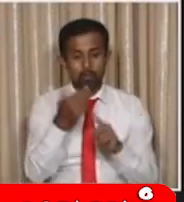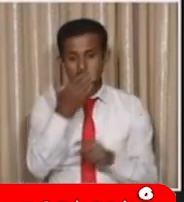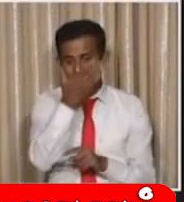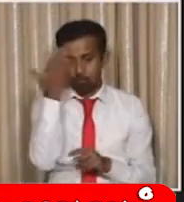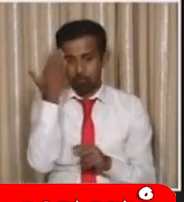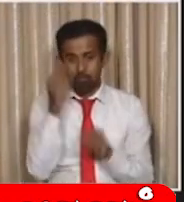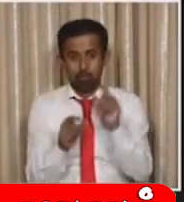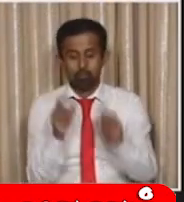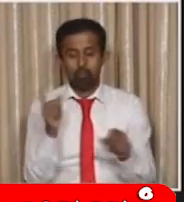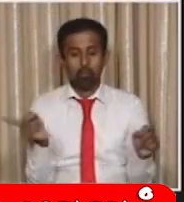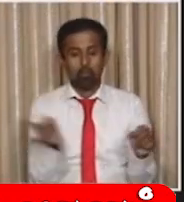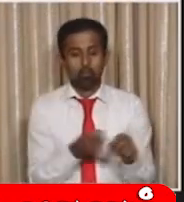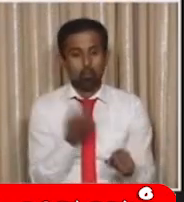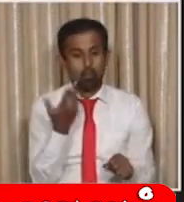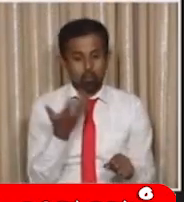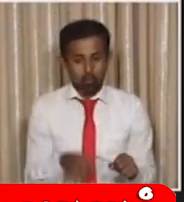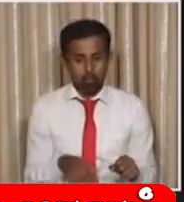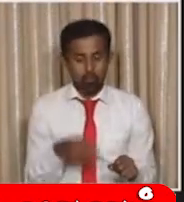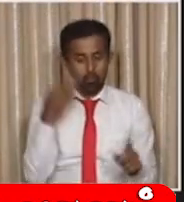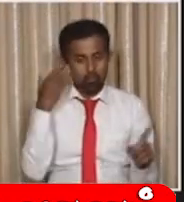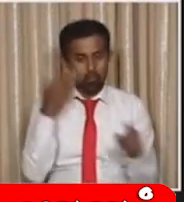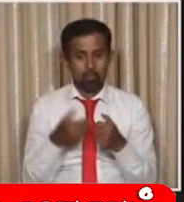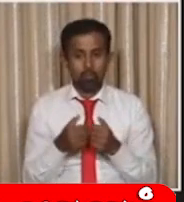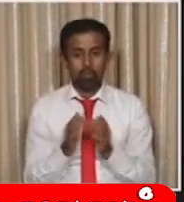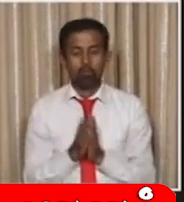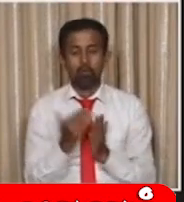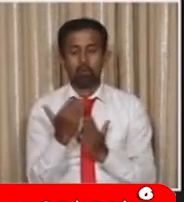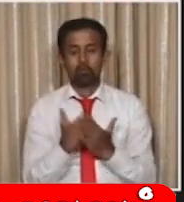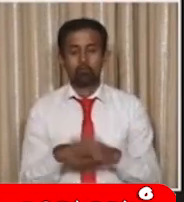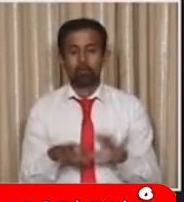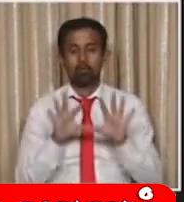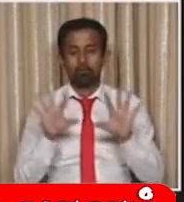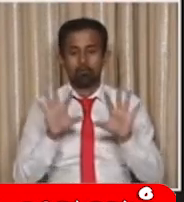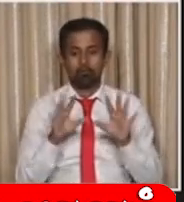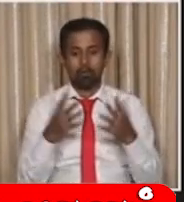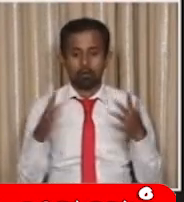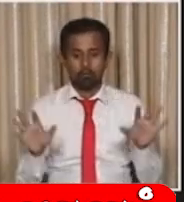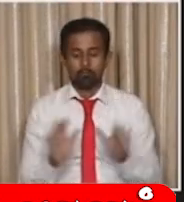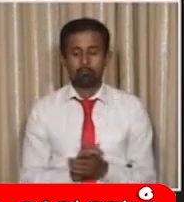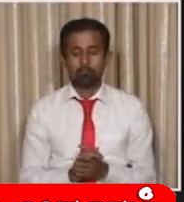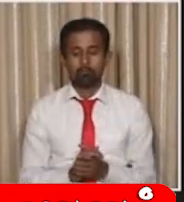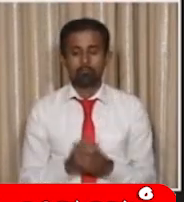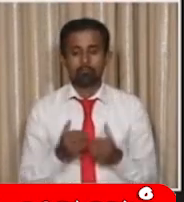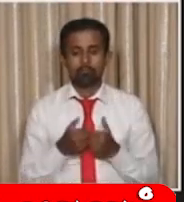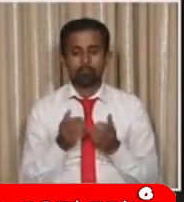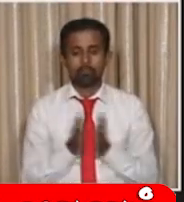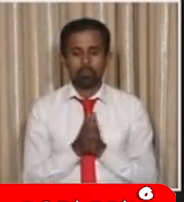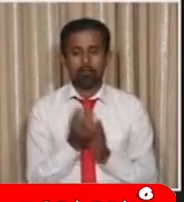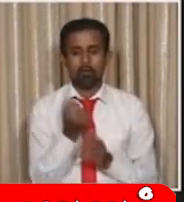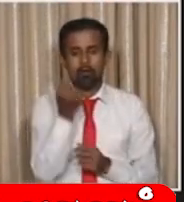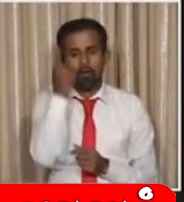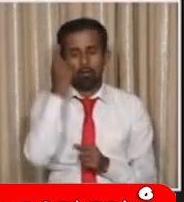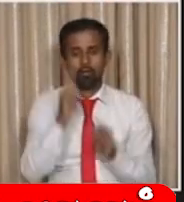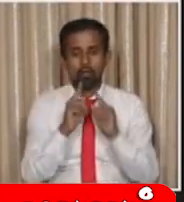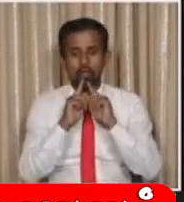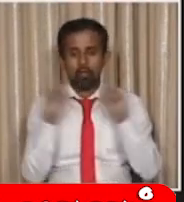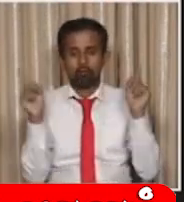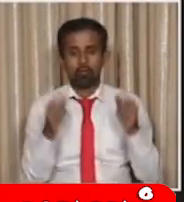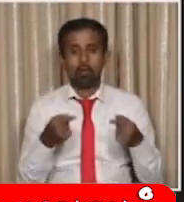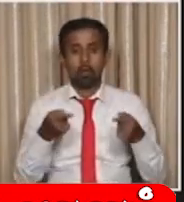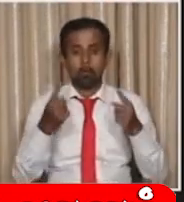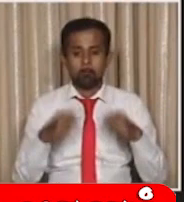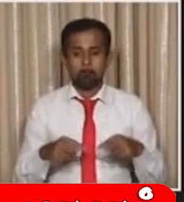தன்னுடைய பதிவை செய்திருந்தார். அவர்கள் தங்களுடைய பதிவை செய்ததன் பிற்பாடு